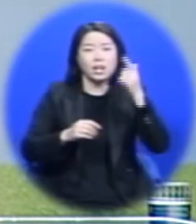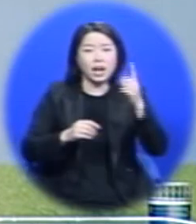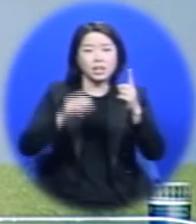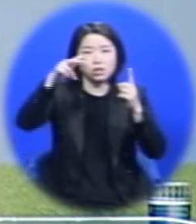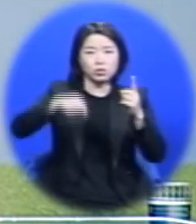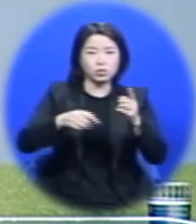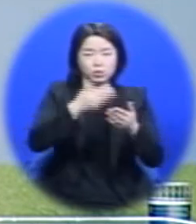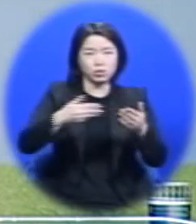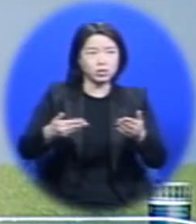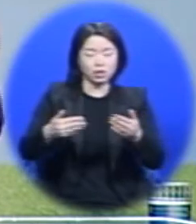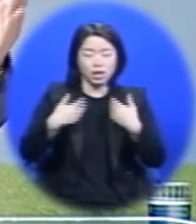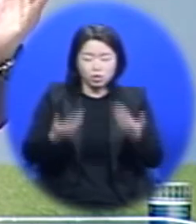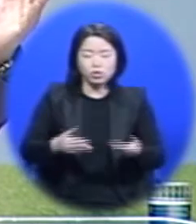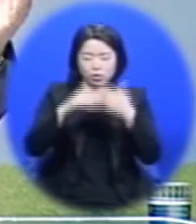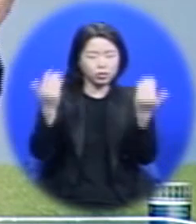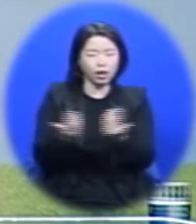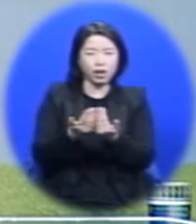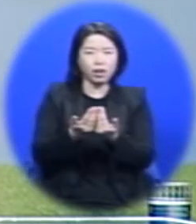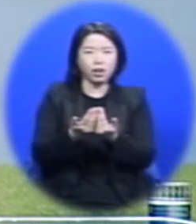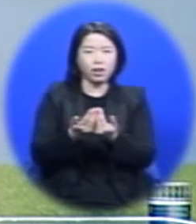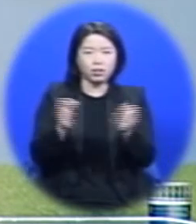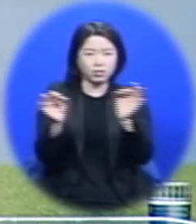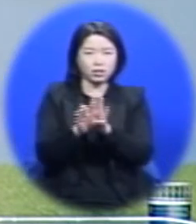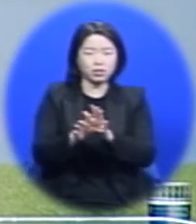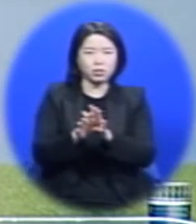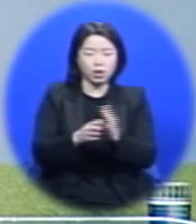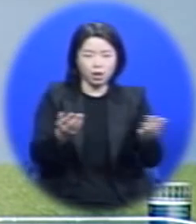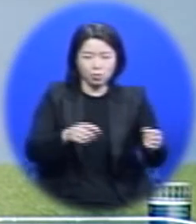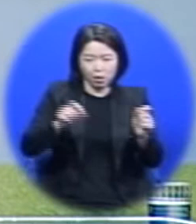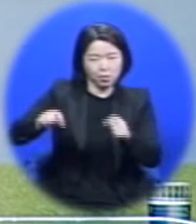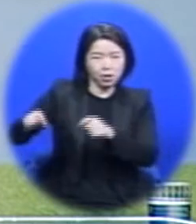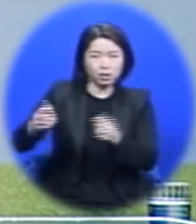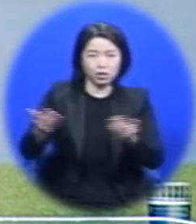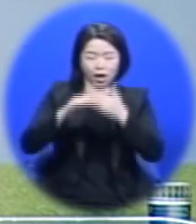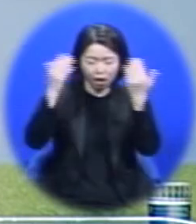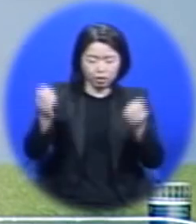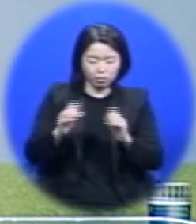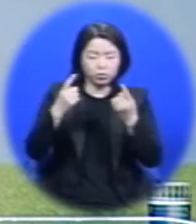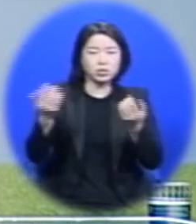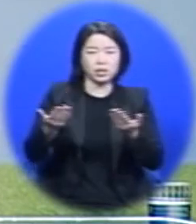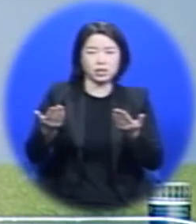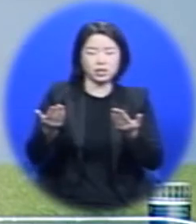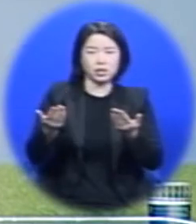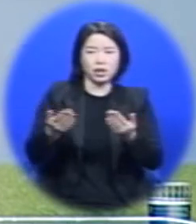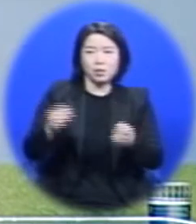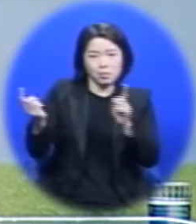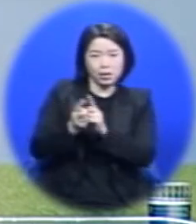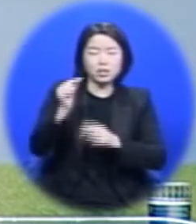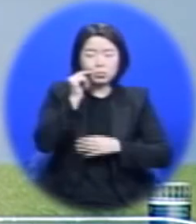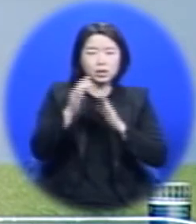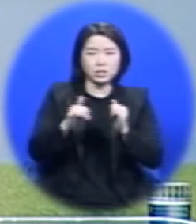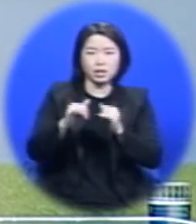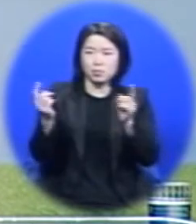없어지더라고요. 밀렸던 일 한꺼번에 다, 못 만났던 사람 다 만나야 돼요. 이러다가